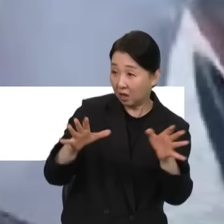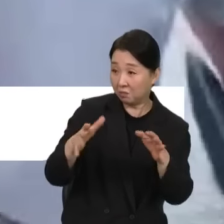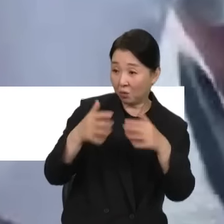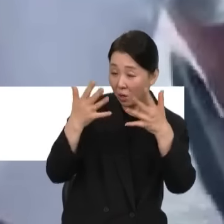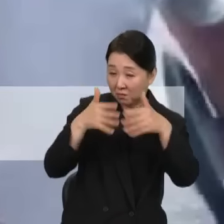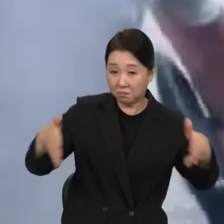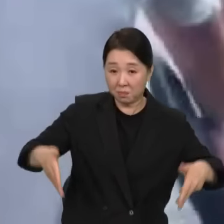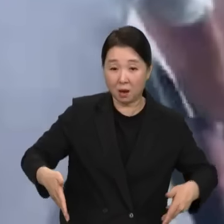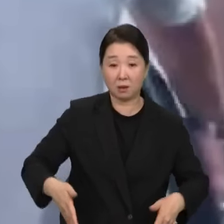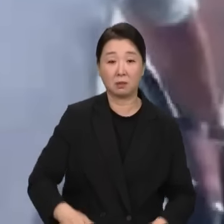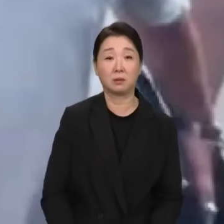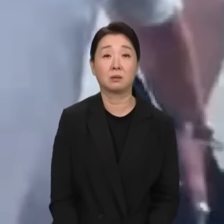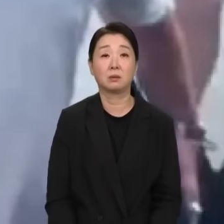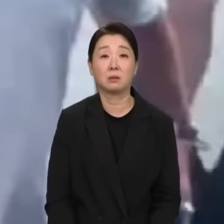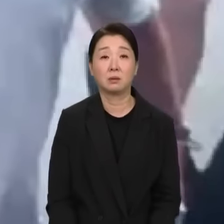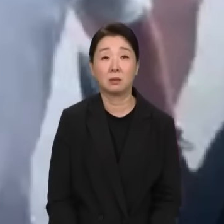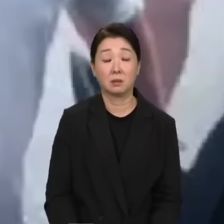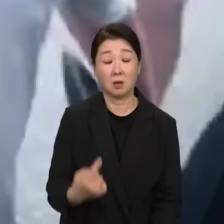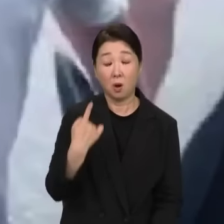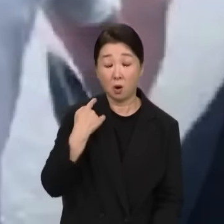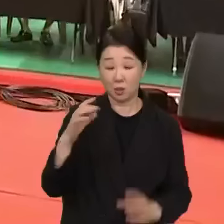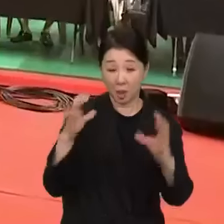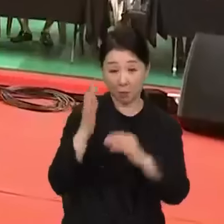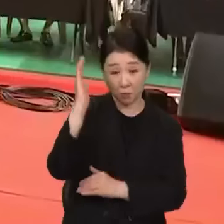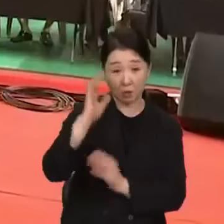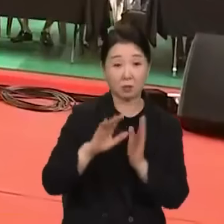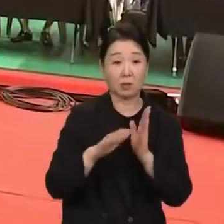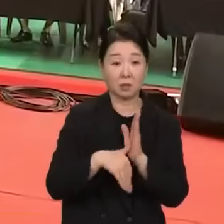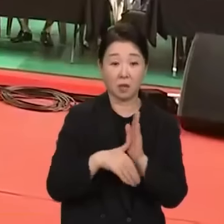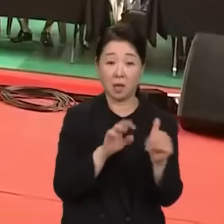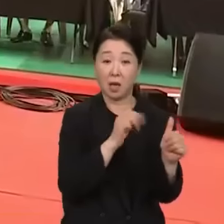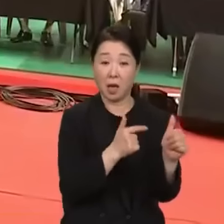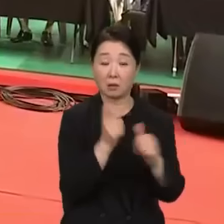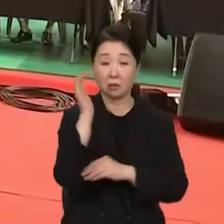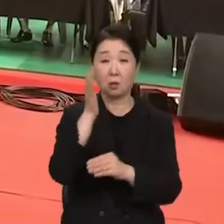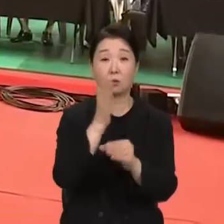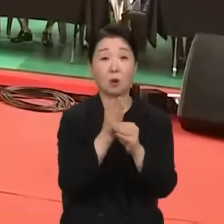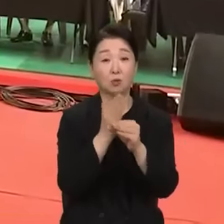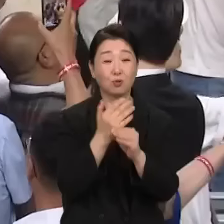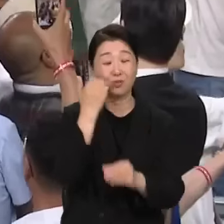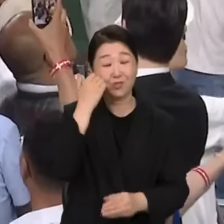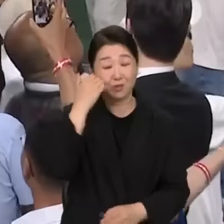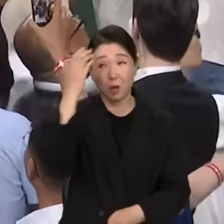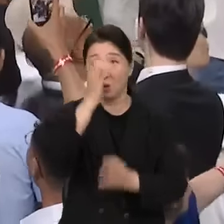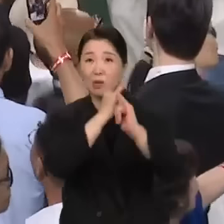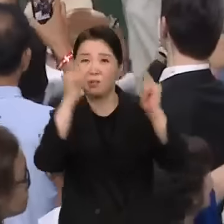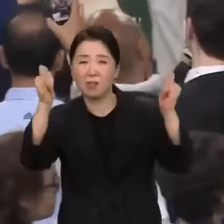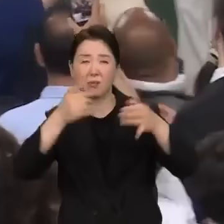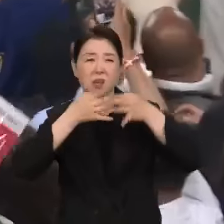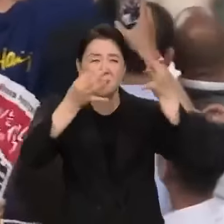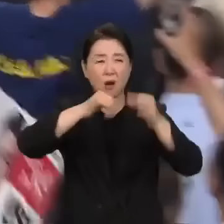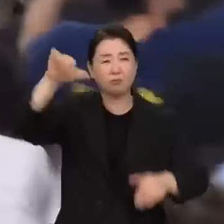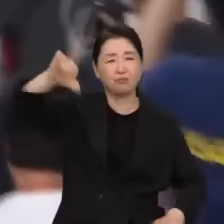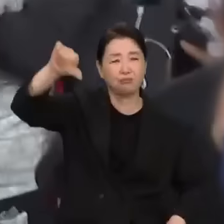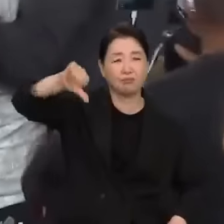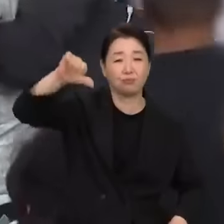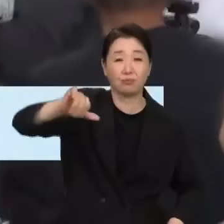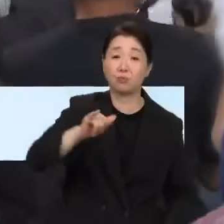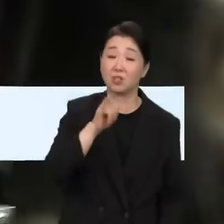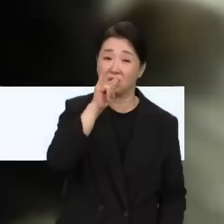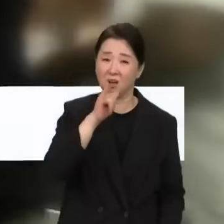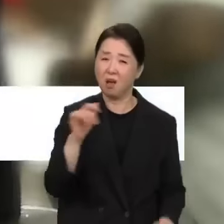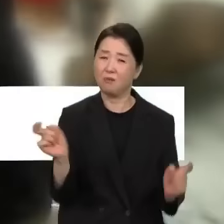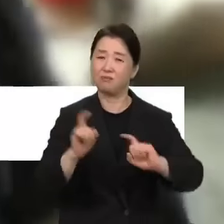선을 그었습니다. 앞서 어제 합동연설회장에선 한 후보 연설 도중 관중석에서 야유와 고함이 터져나왔고 시비